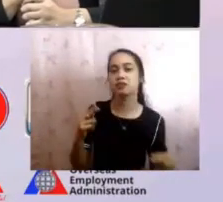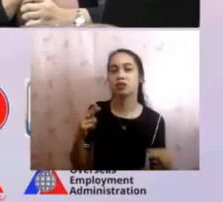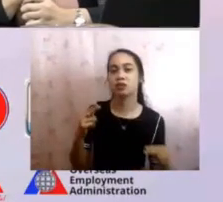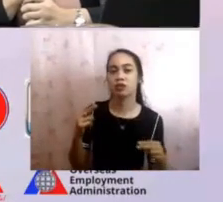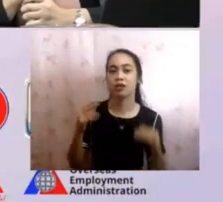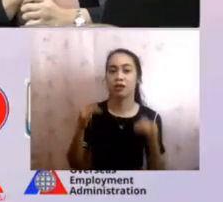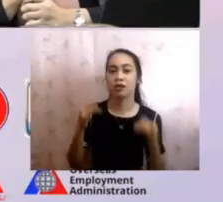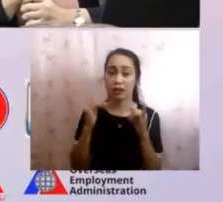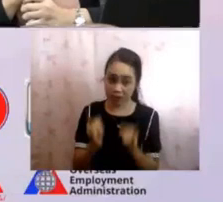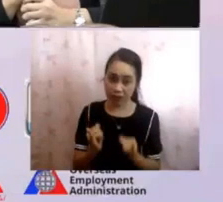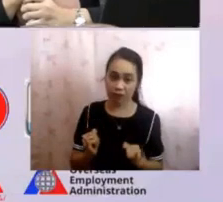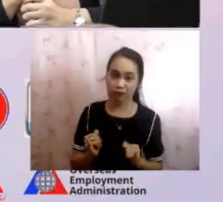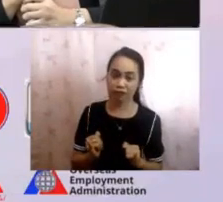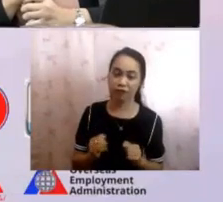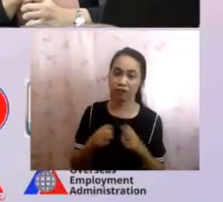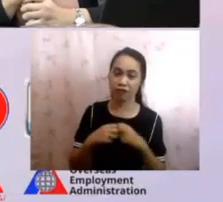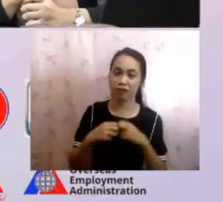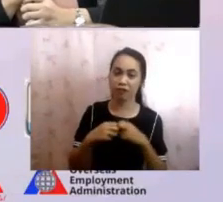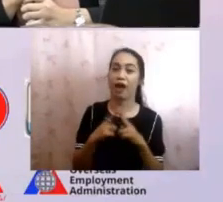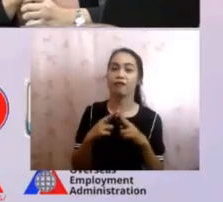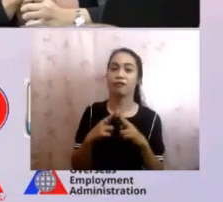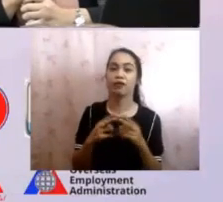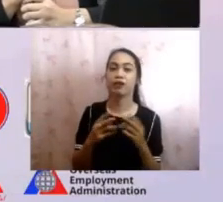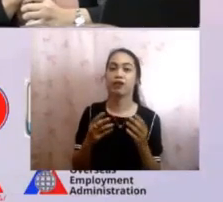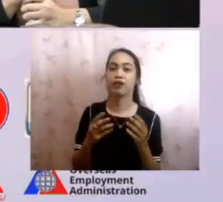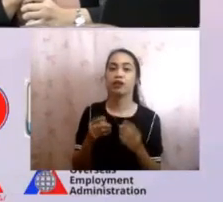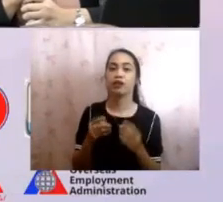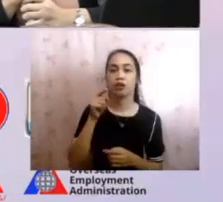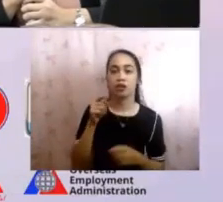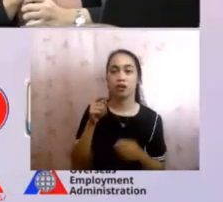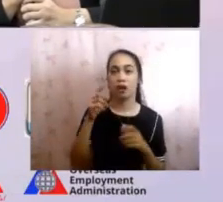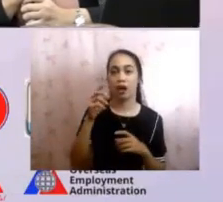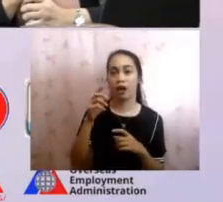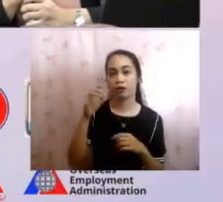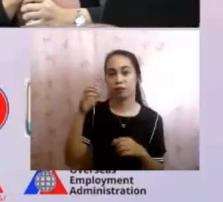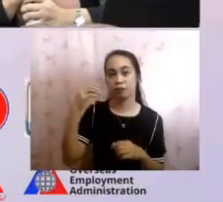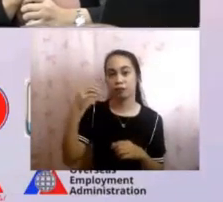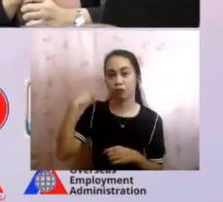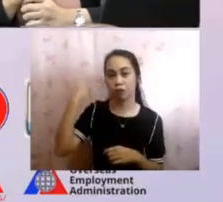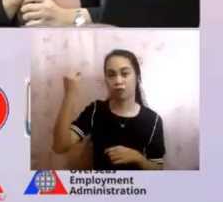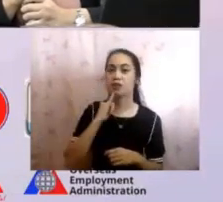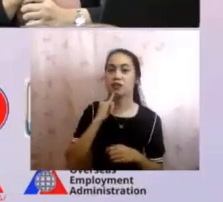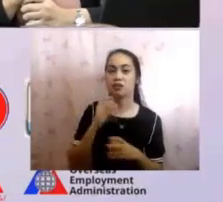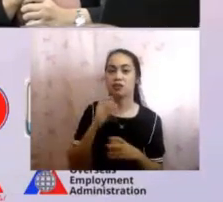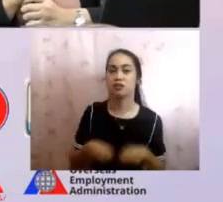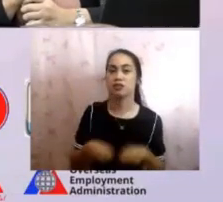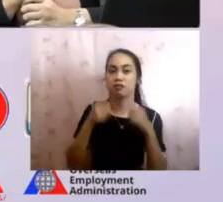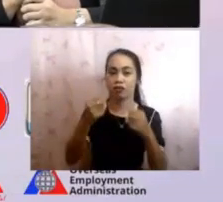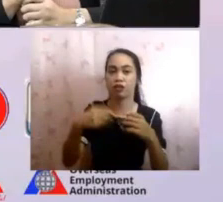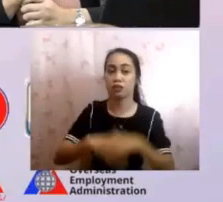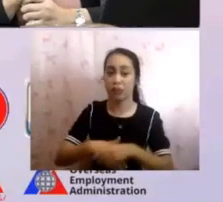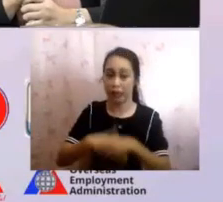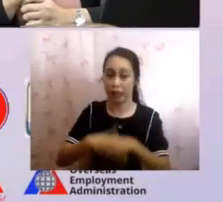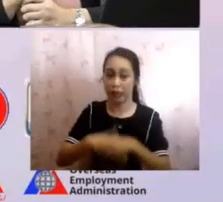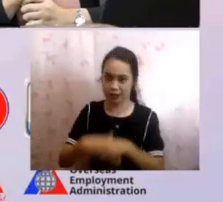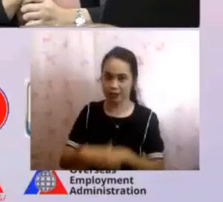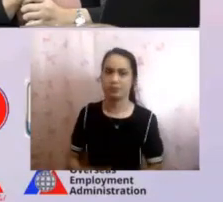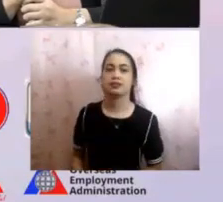i-offer o shake hands ang employer or imong interviewer. maintain eye contact.